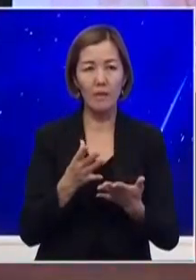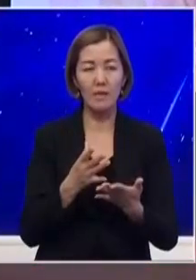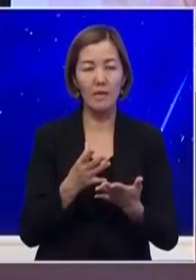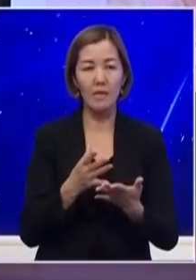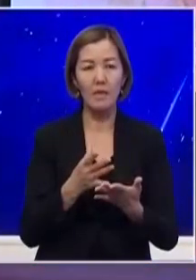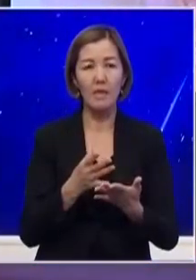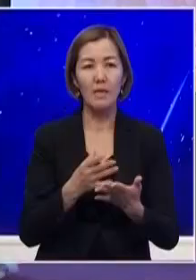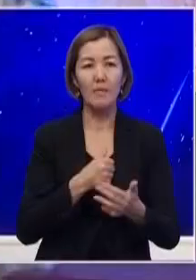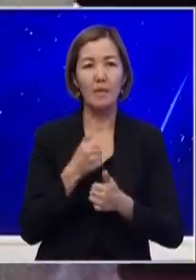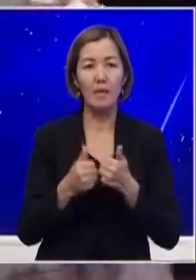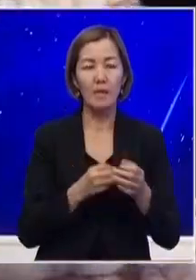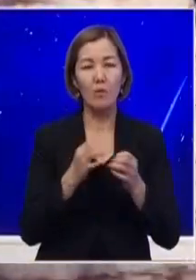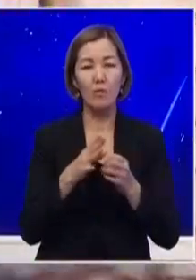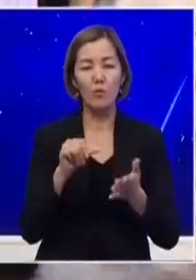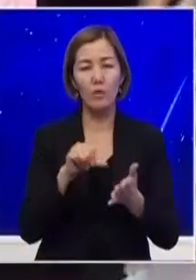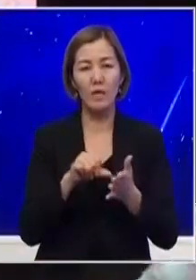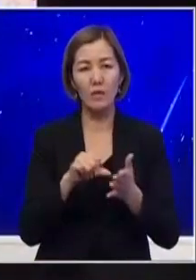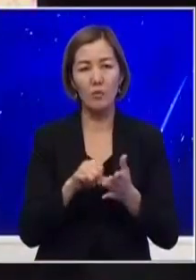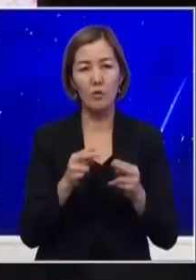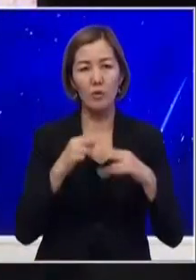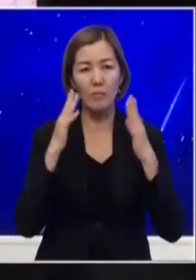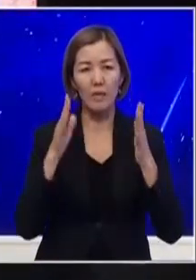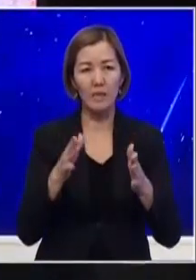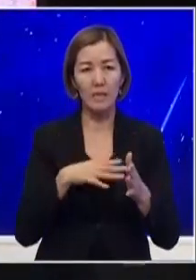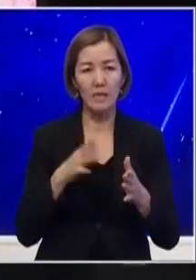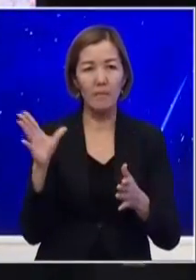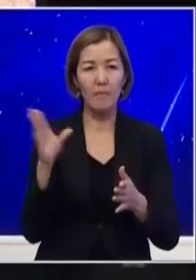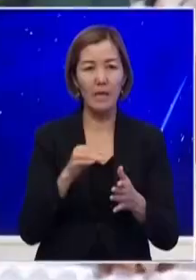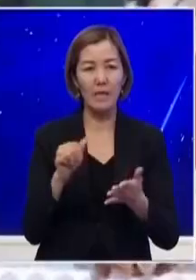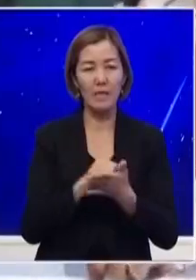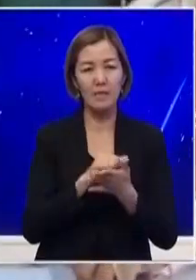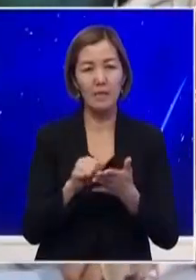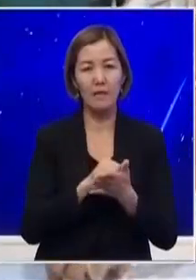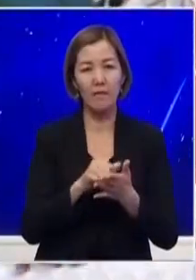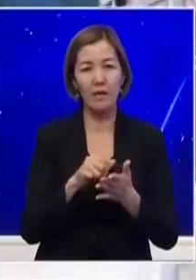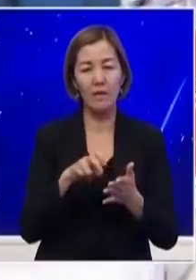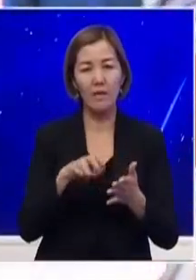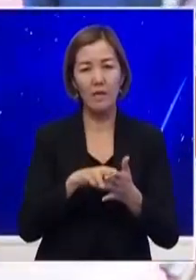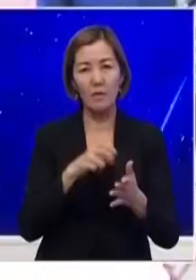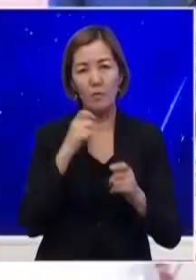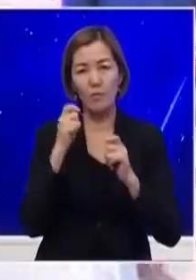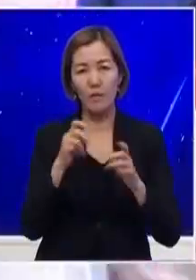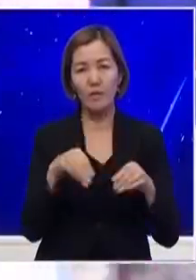баптап бәйгеге қосқан 14 қатысушының еңбегі ескерілді. Ешбірі құралақанға айтпады. Арнайы дипломдармен,